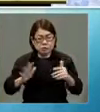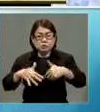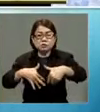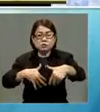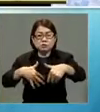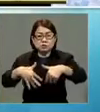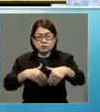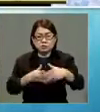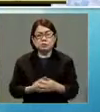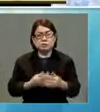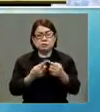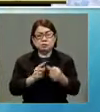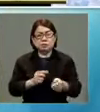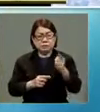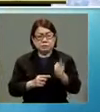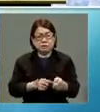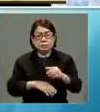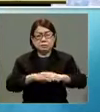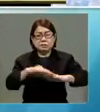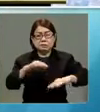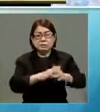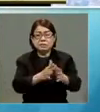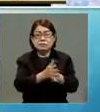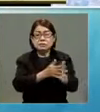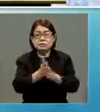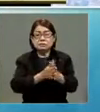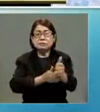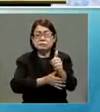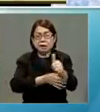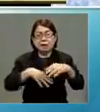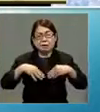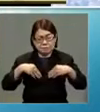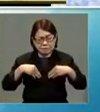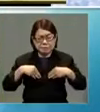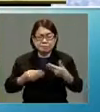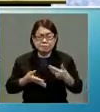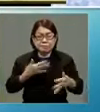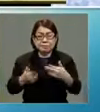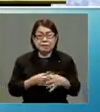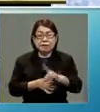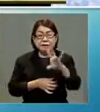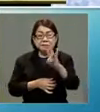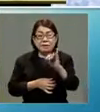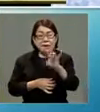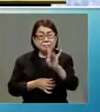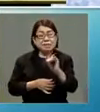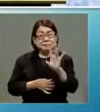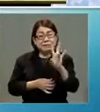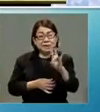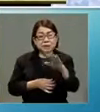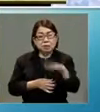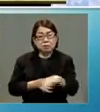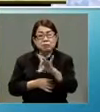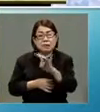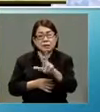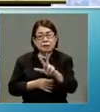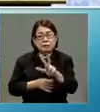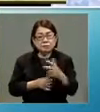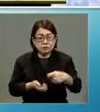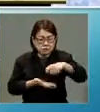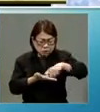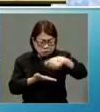แต่ว่าล้างมืออันนี้ก็พอไหวนะอ่ะ87เหลือ83กับกินร้อนช้อนกลางของตน